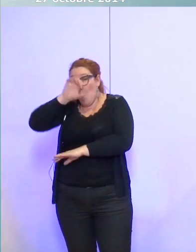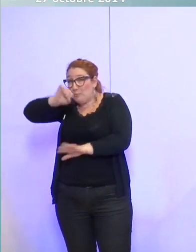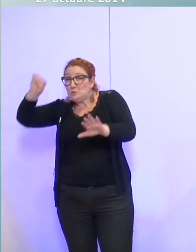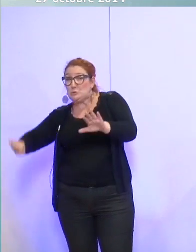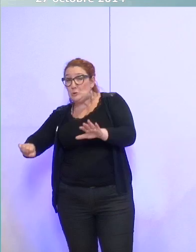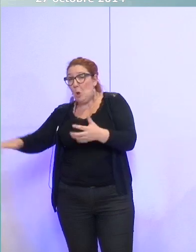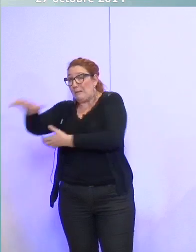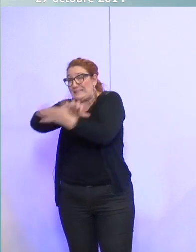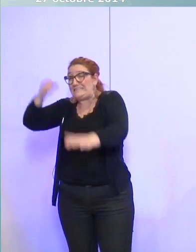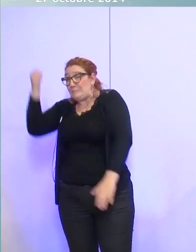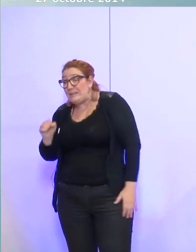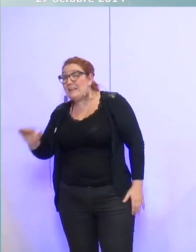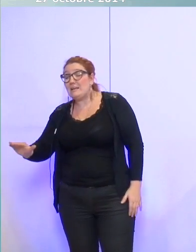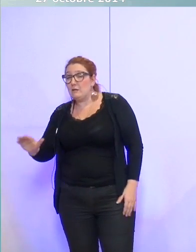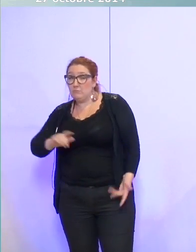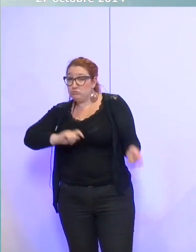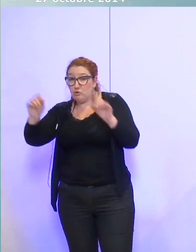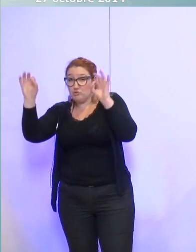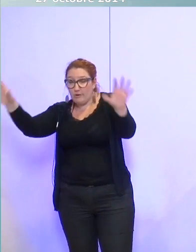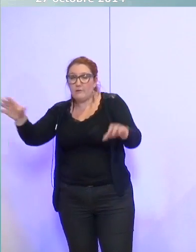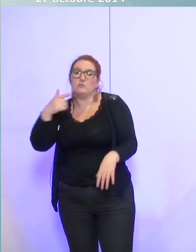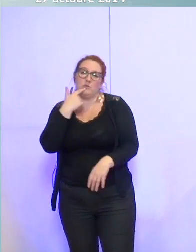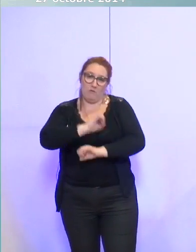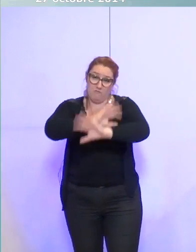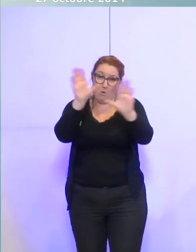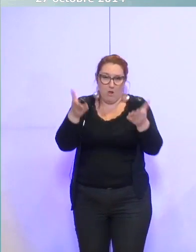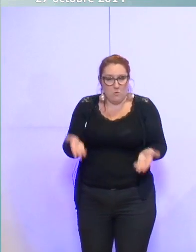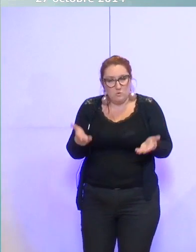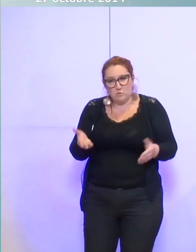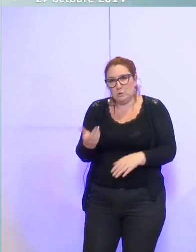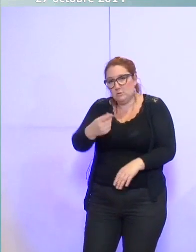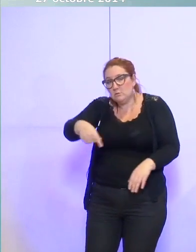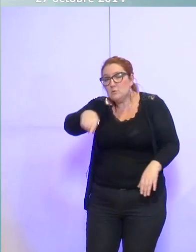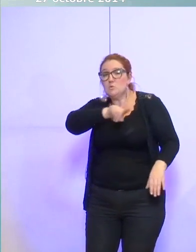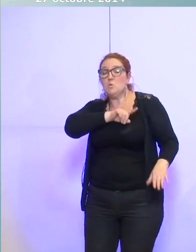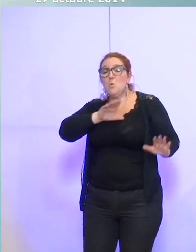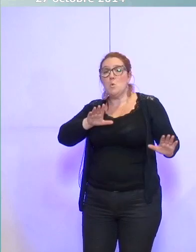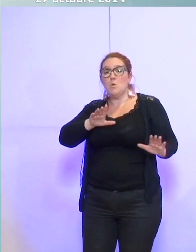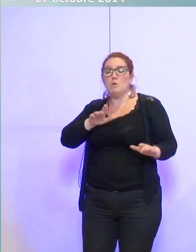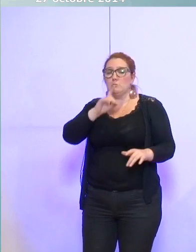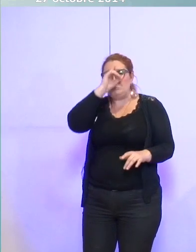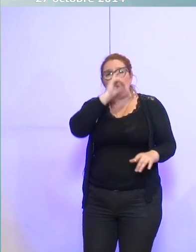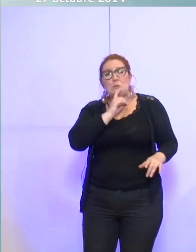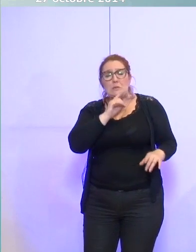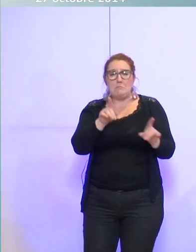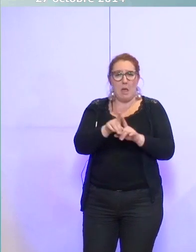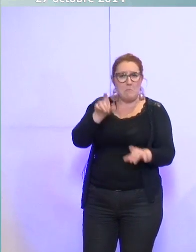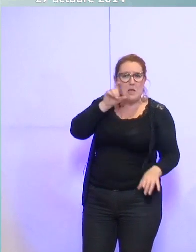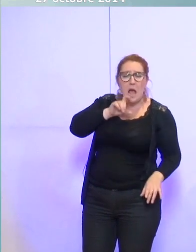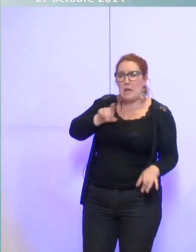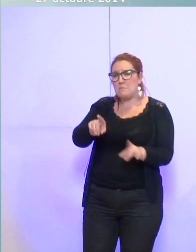par la crise économique. Que les choses soient claires aujourd'hui, nous ne souhaitons pas subir le sort des peuples portugais, grecs ou